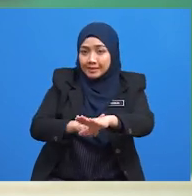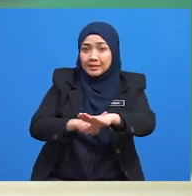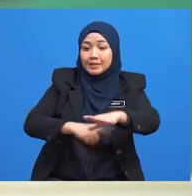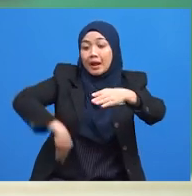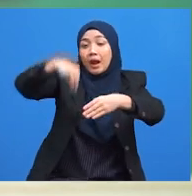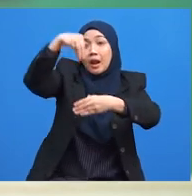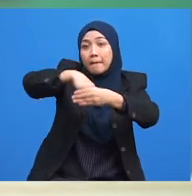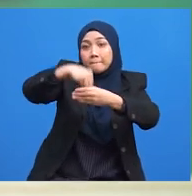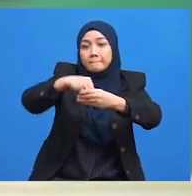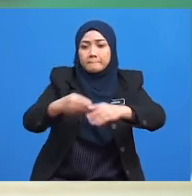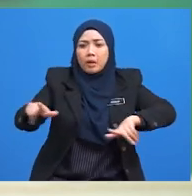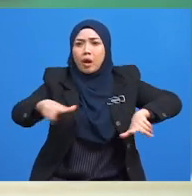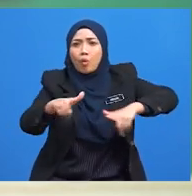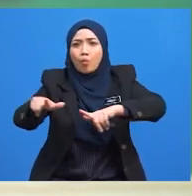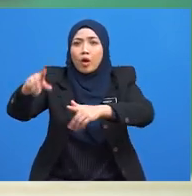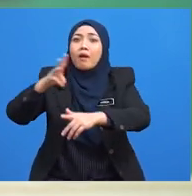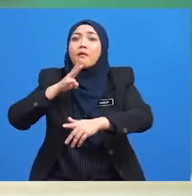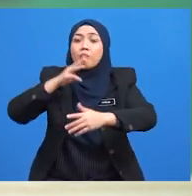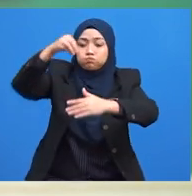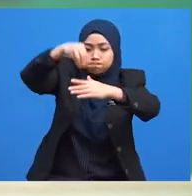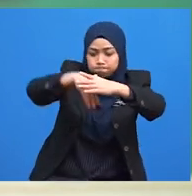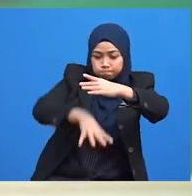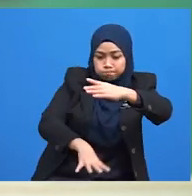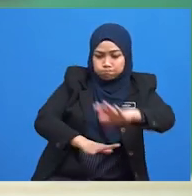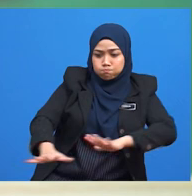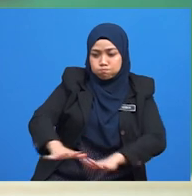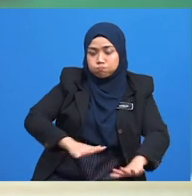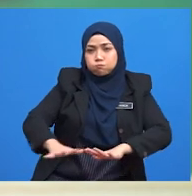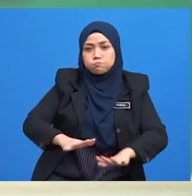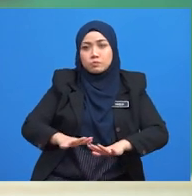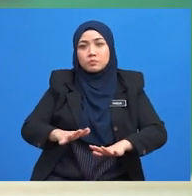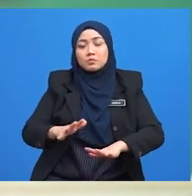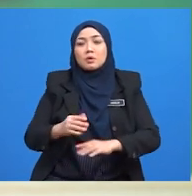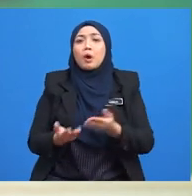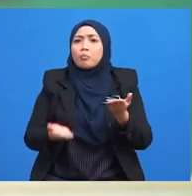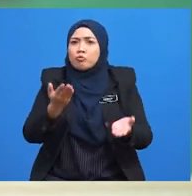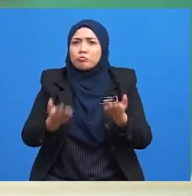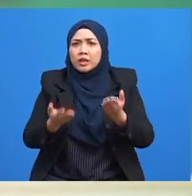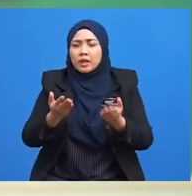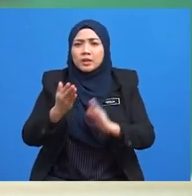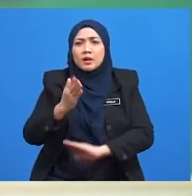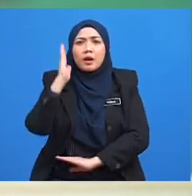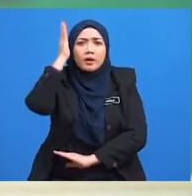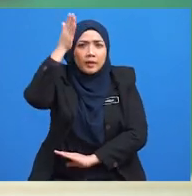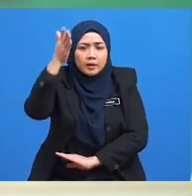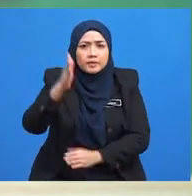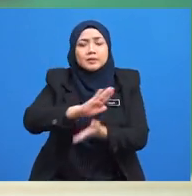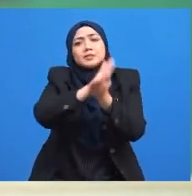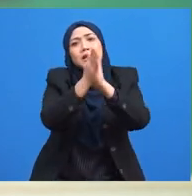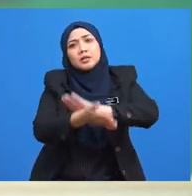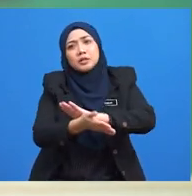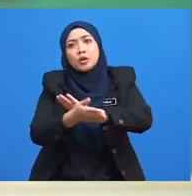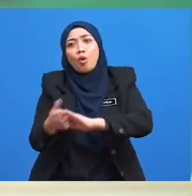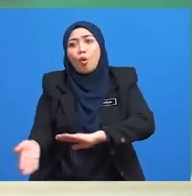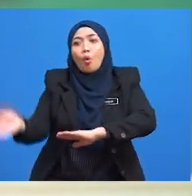sistem hidrologi. Hal ini demikian kerana gempa bumi dasar laut akan menyebabkan